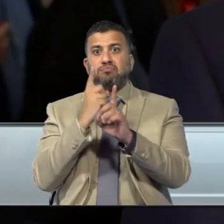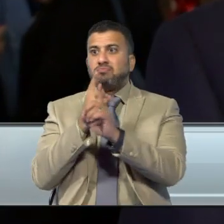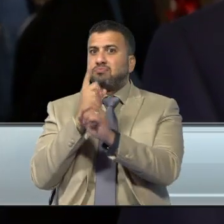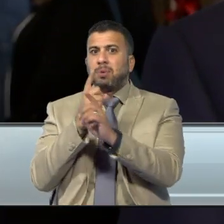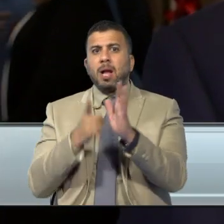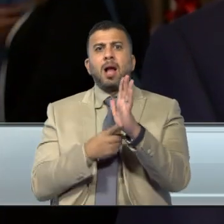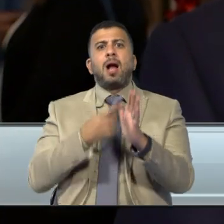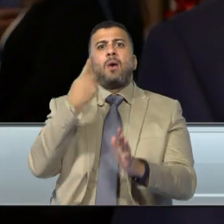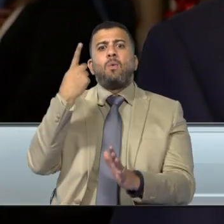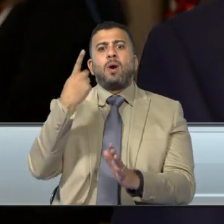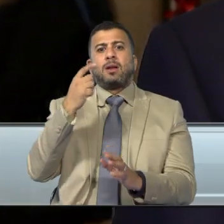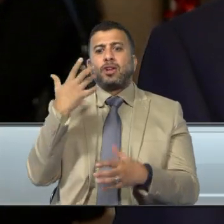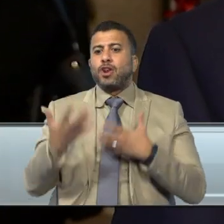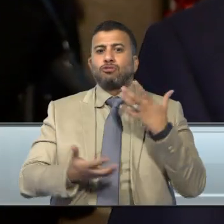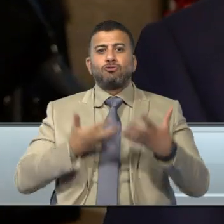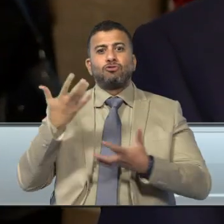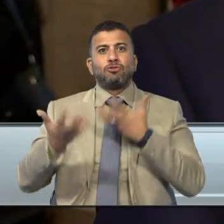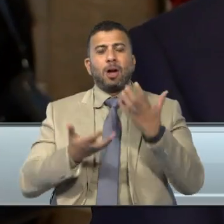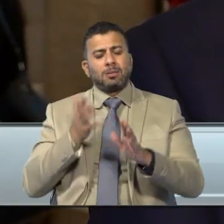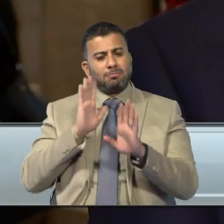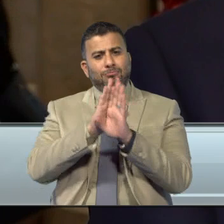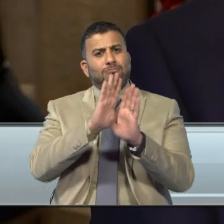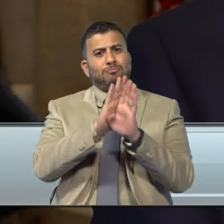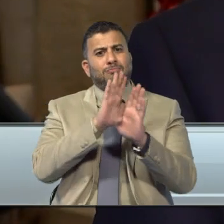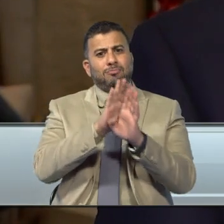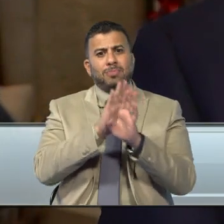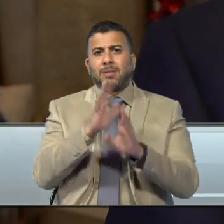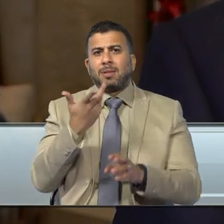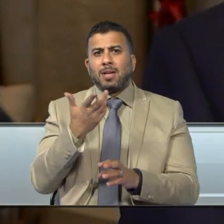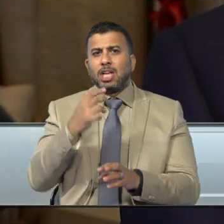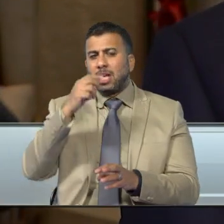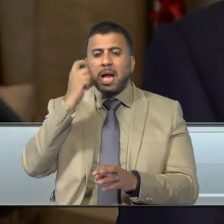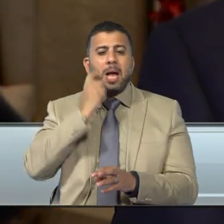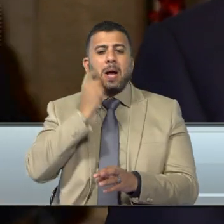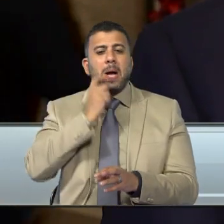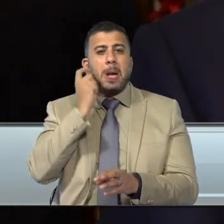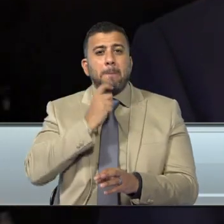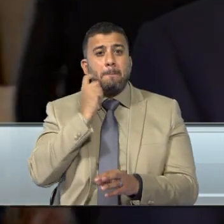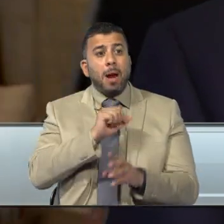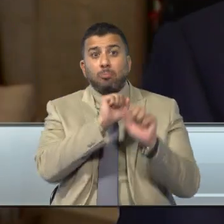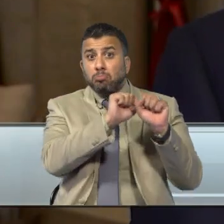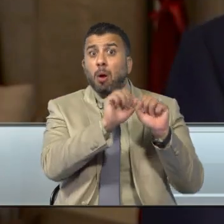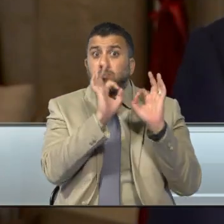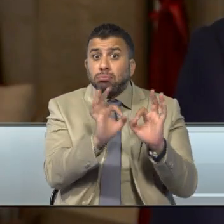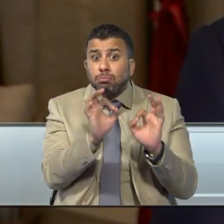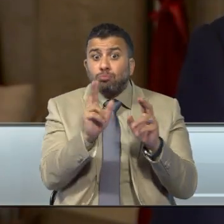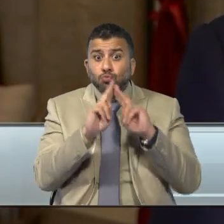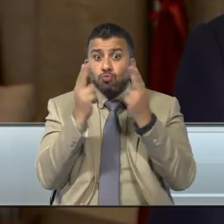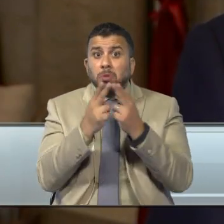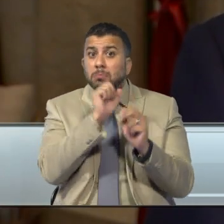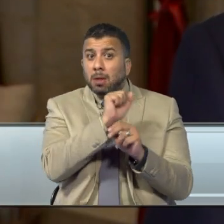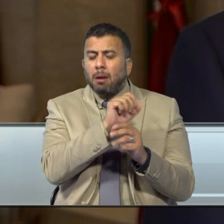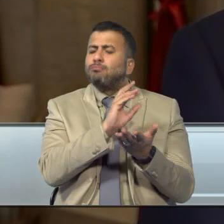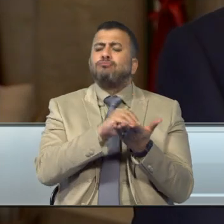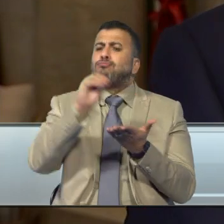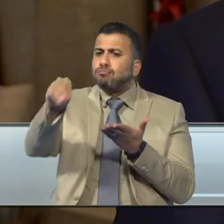لأول مرة تنتقل النشاطات التي تدعمها بلد ما إلى عواصم أخرى، ولذلك يعني أنا